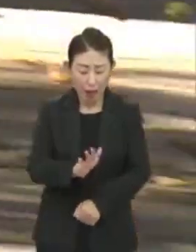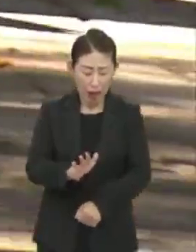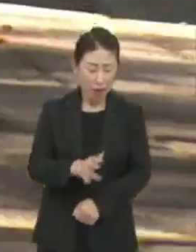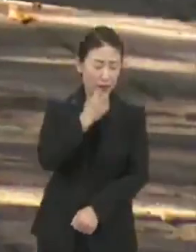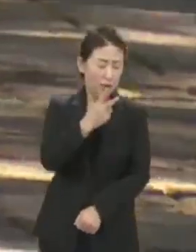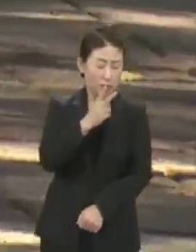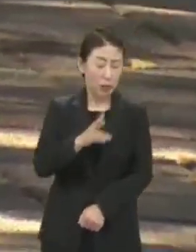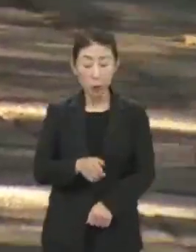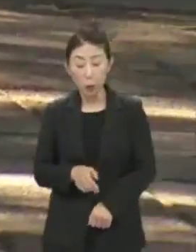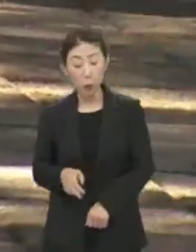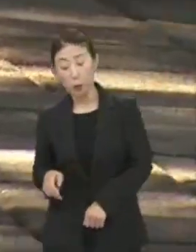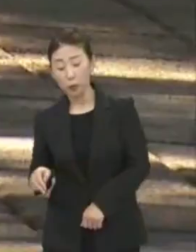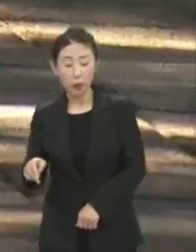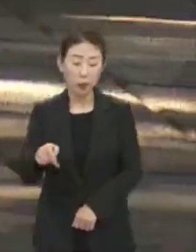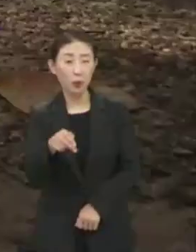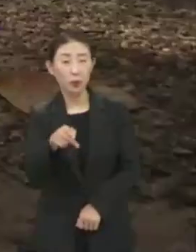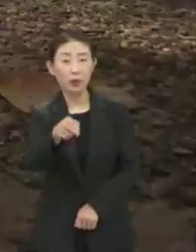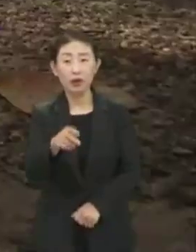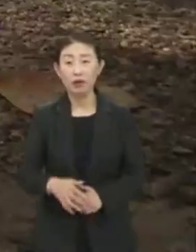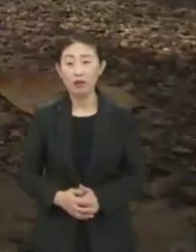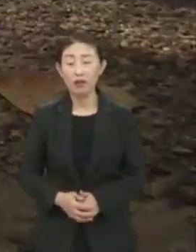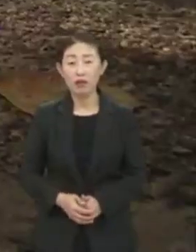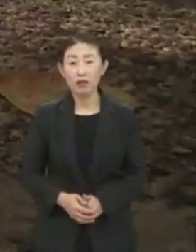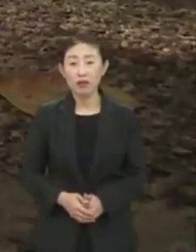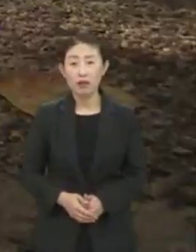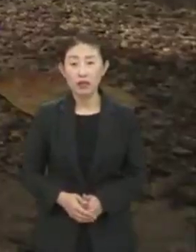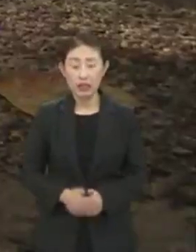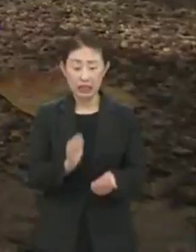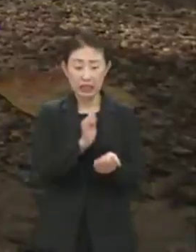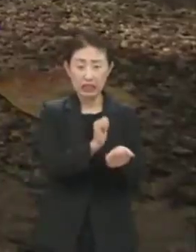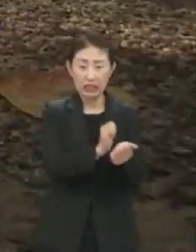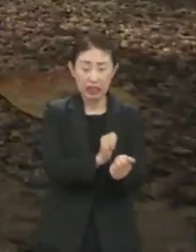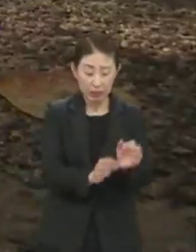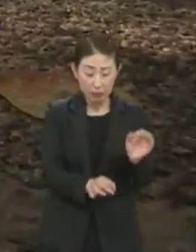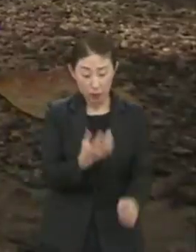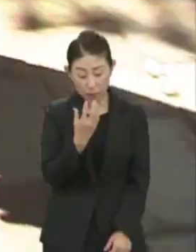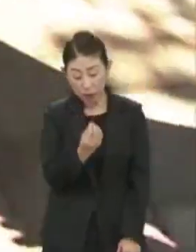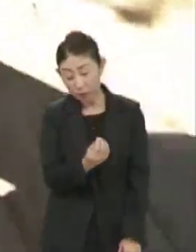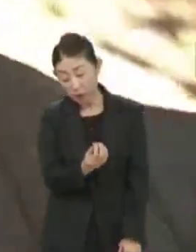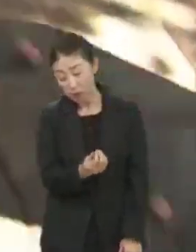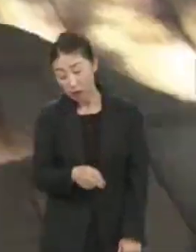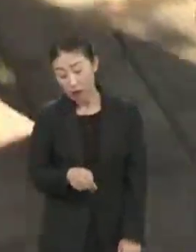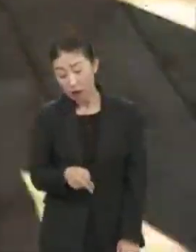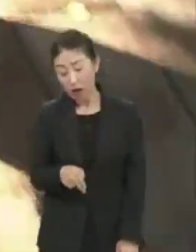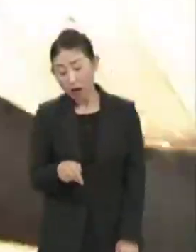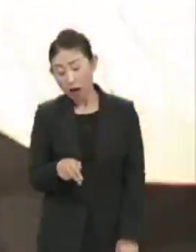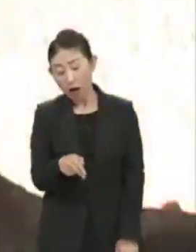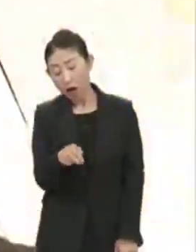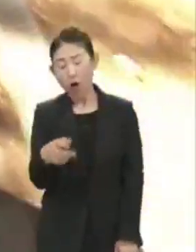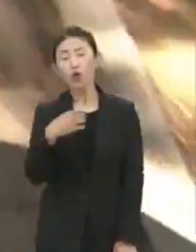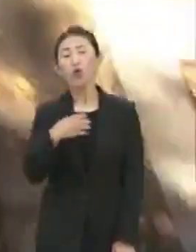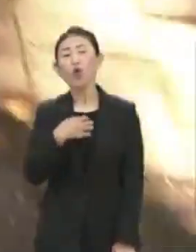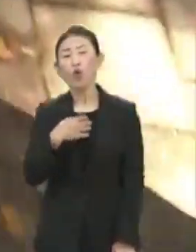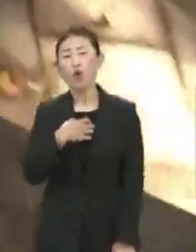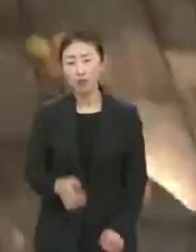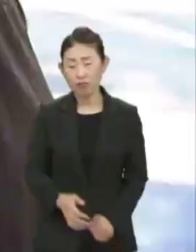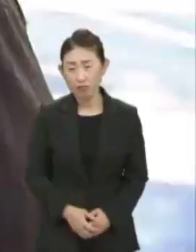시민들은 열매를 요리조리 피해 걷습니다. 은행을 피해 바닥을 보며 걷다 보면 가끔 위험한 상황도